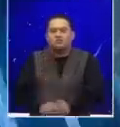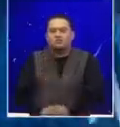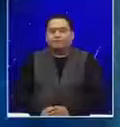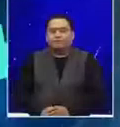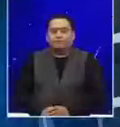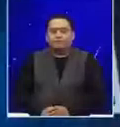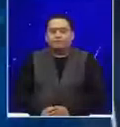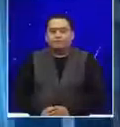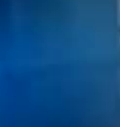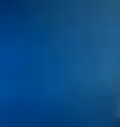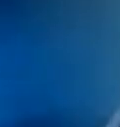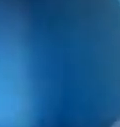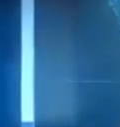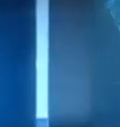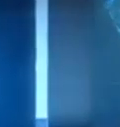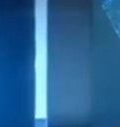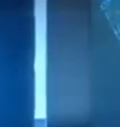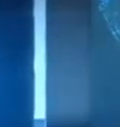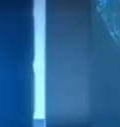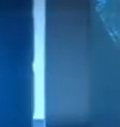Ильман Раймбеков, Абзал Нисипов, телеканал ЖТСУ.